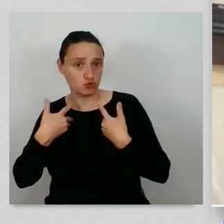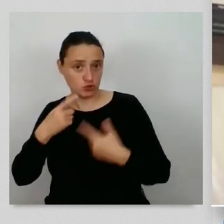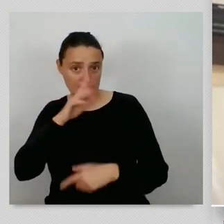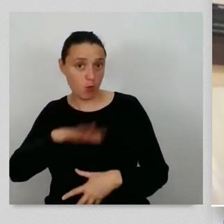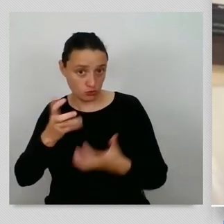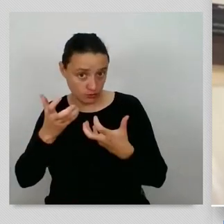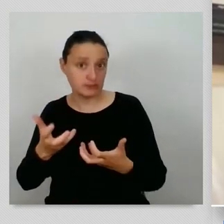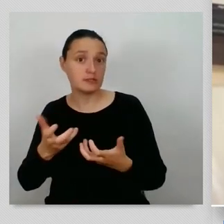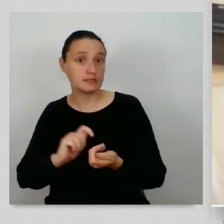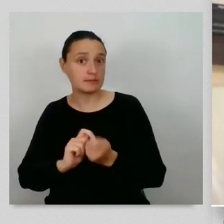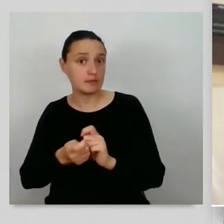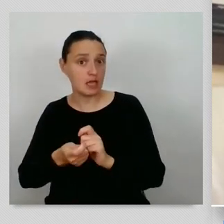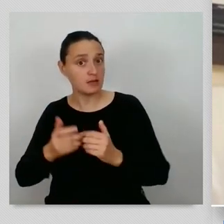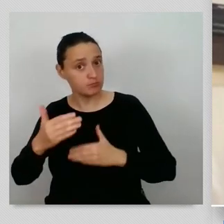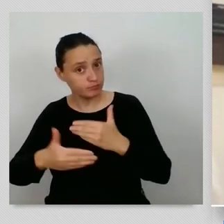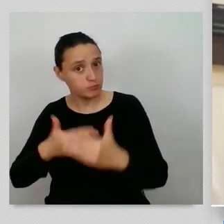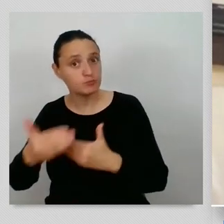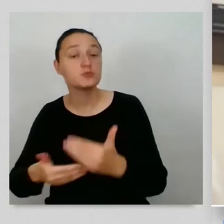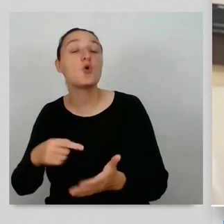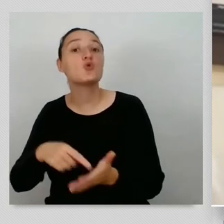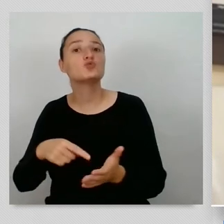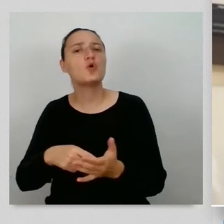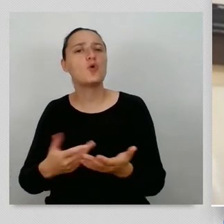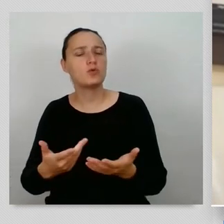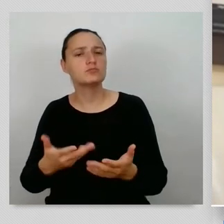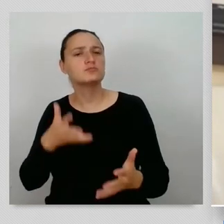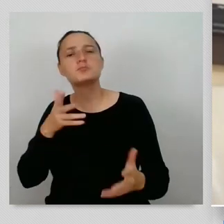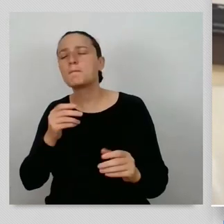zmiany, to jest diagnoza.